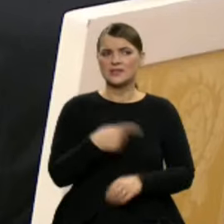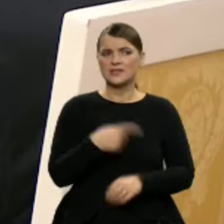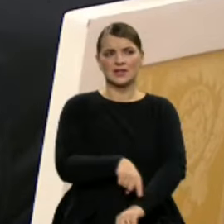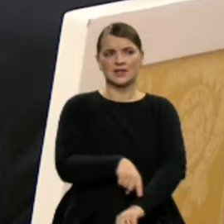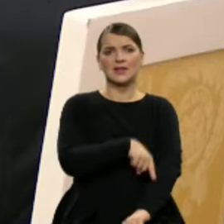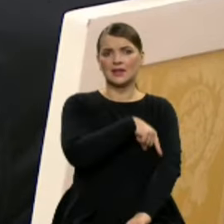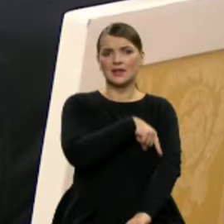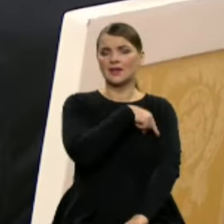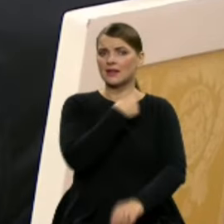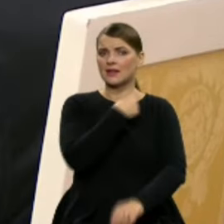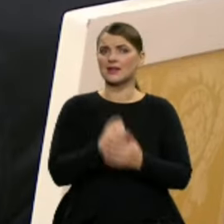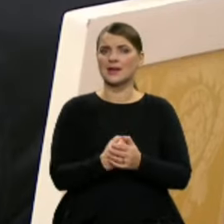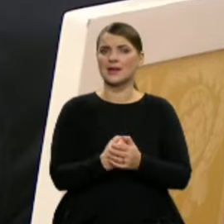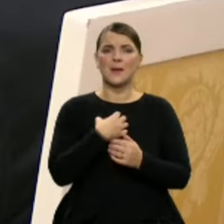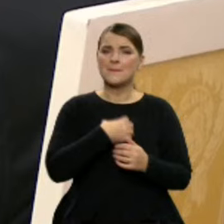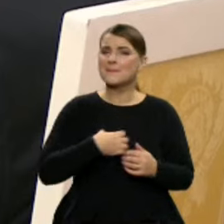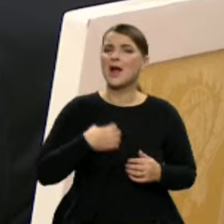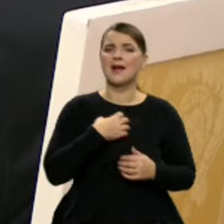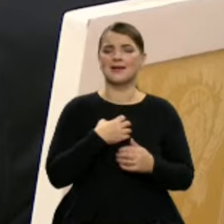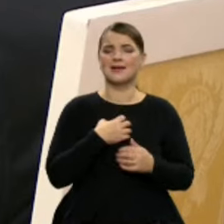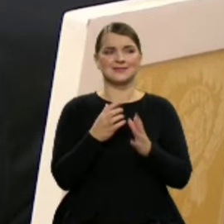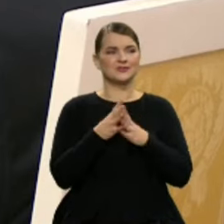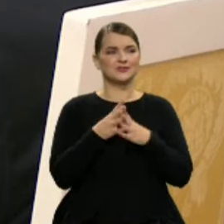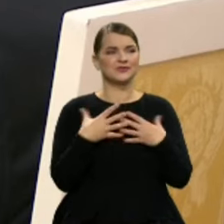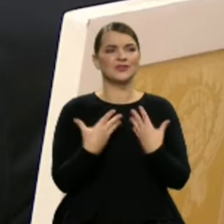pagrindinė šeima, kurioje aš dalinausi savo